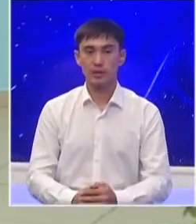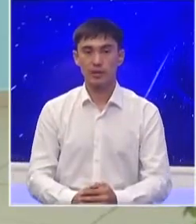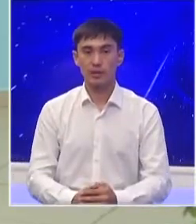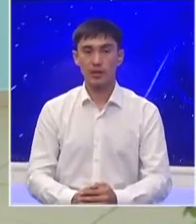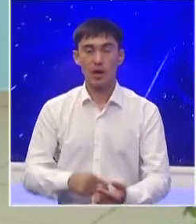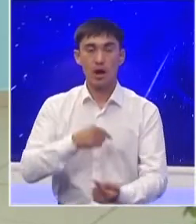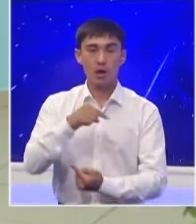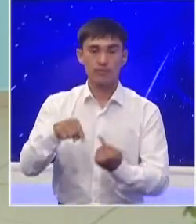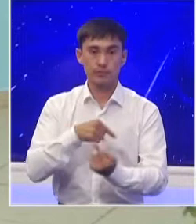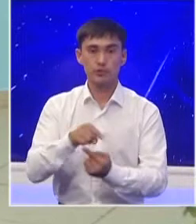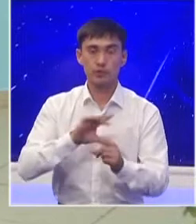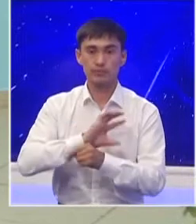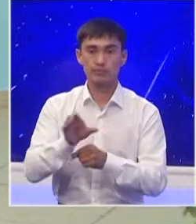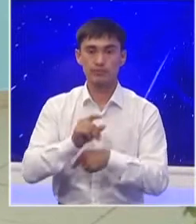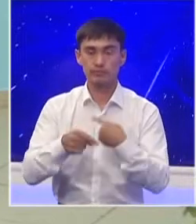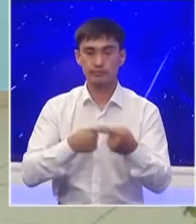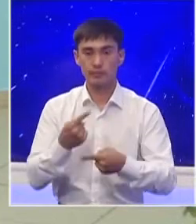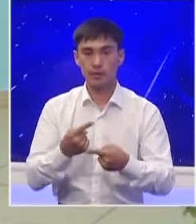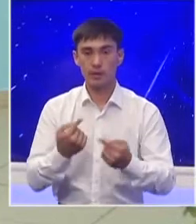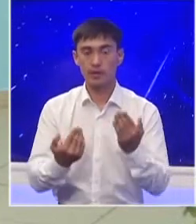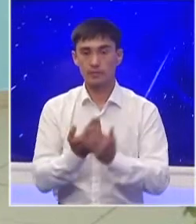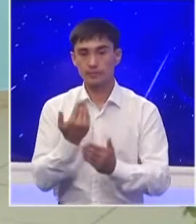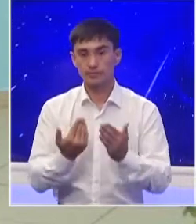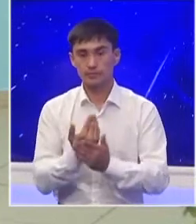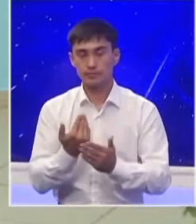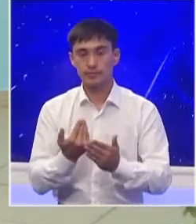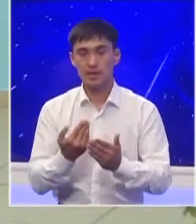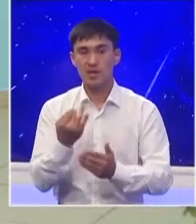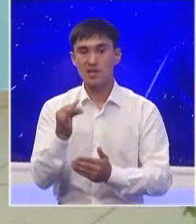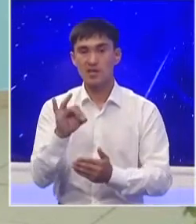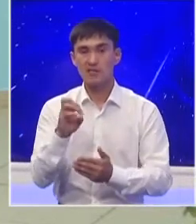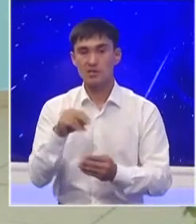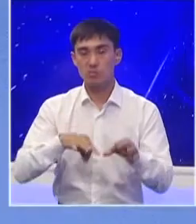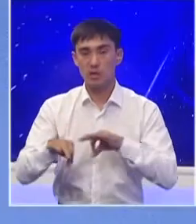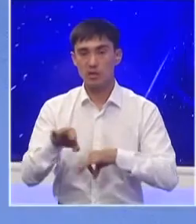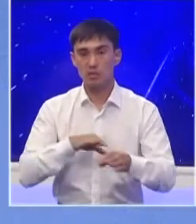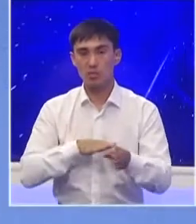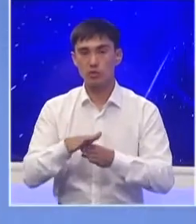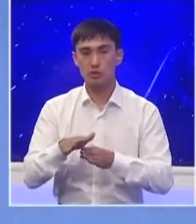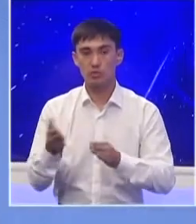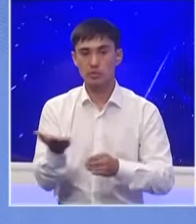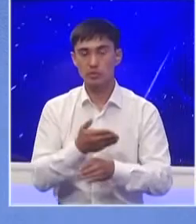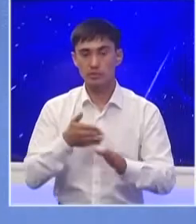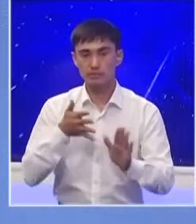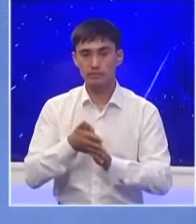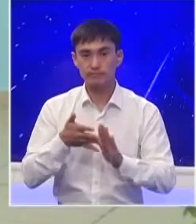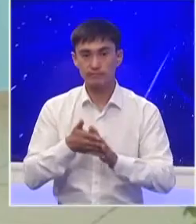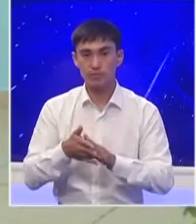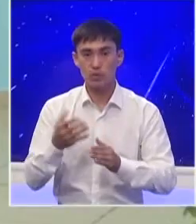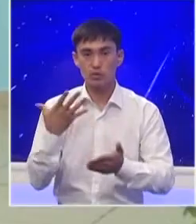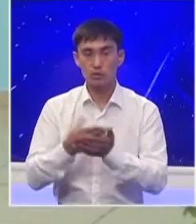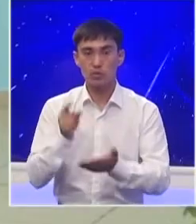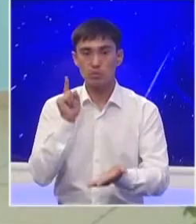айналымға енгізілді. Сонымен қатар мына инвест проектілер бойынша да бізбен талдау жүргізілген болатын. Өздерінің